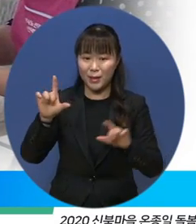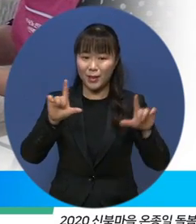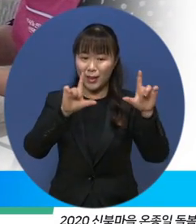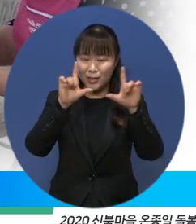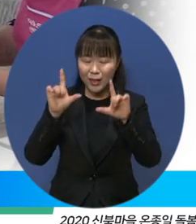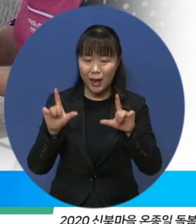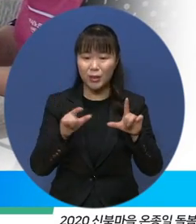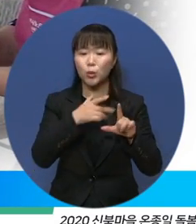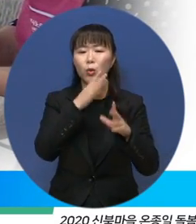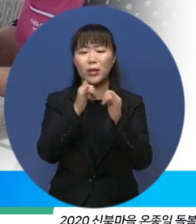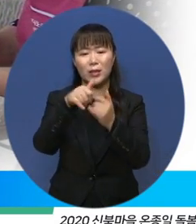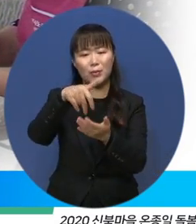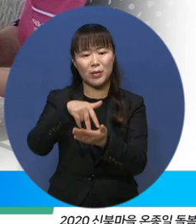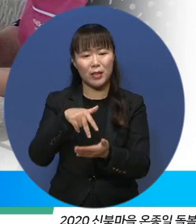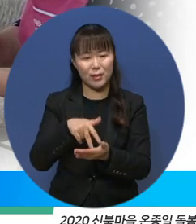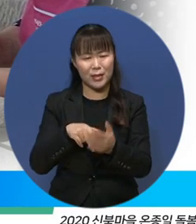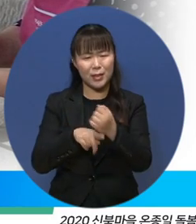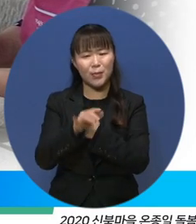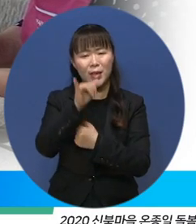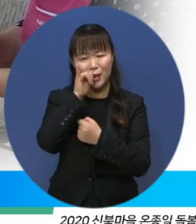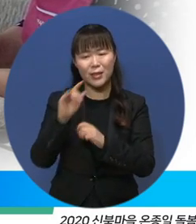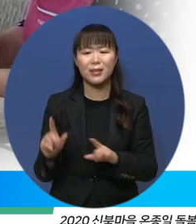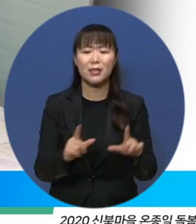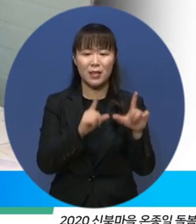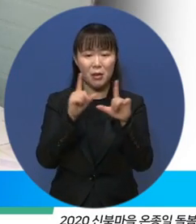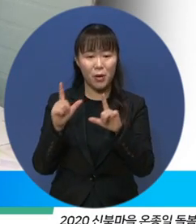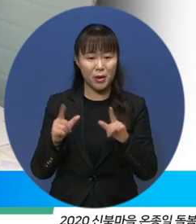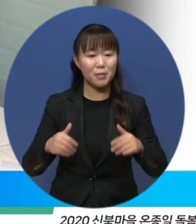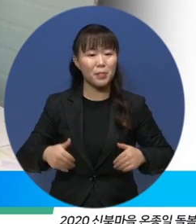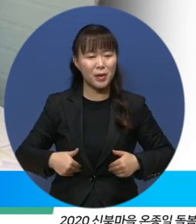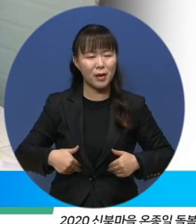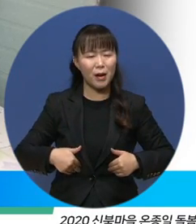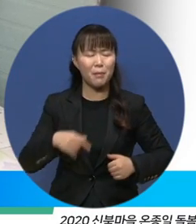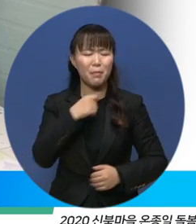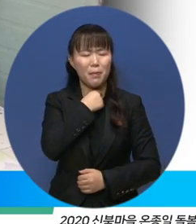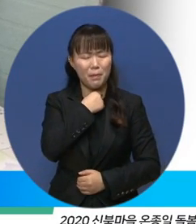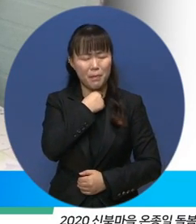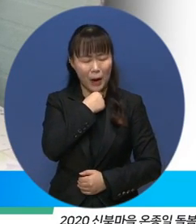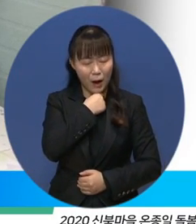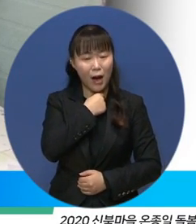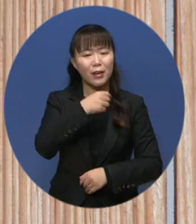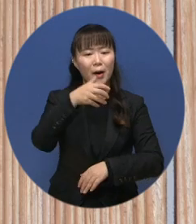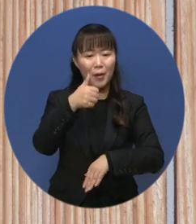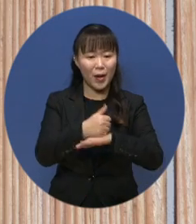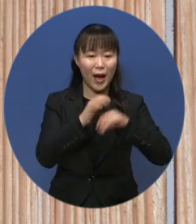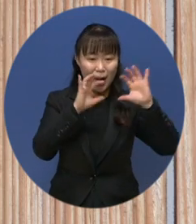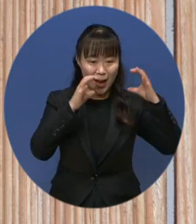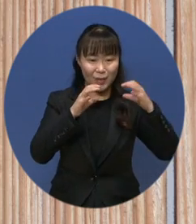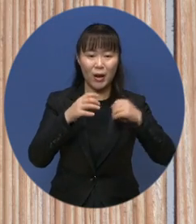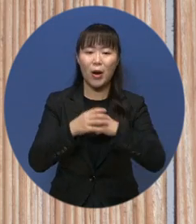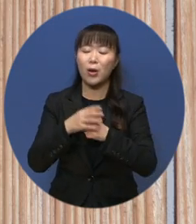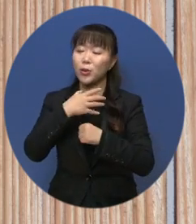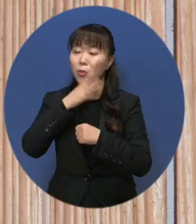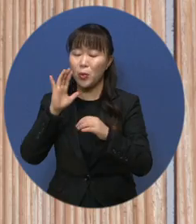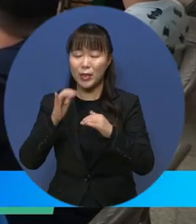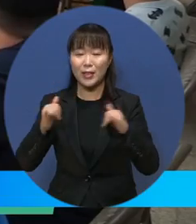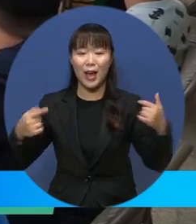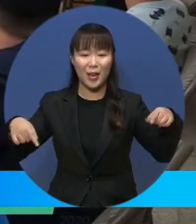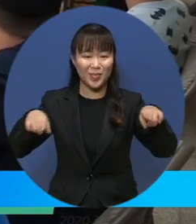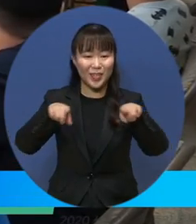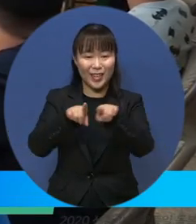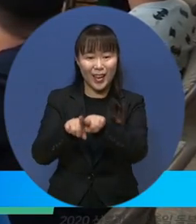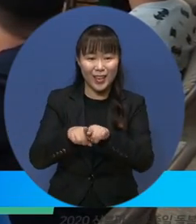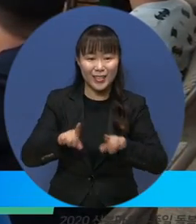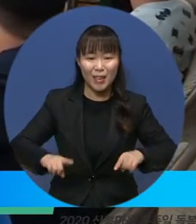있는 노인들에겐 의미 있는 일상이 필요하다는 욕구 분석을 통해 아이와 중장년 노인이